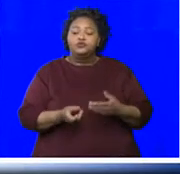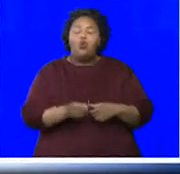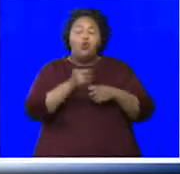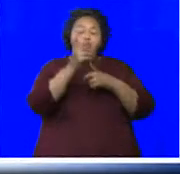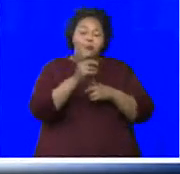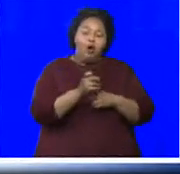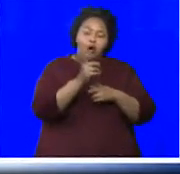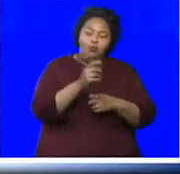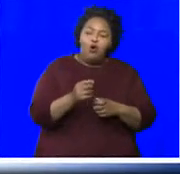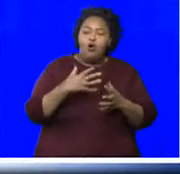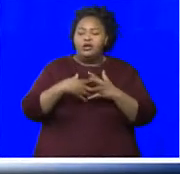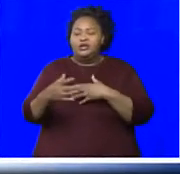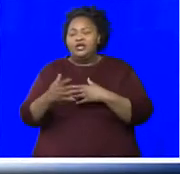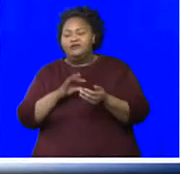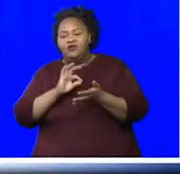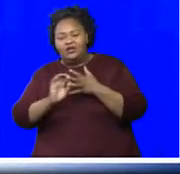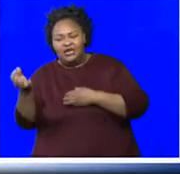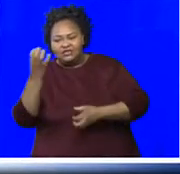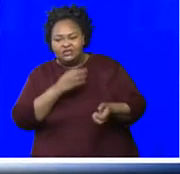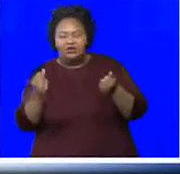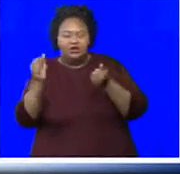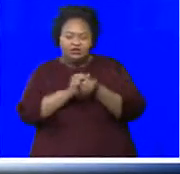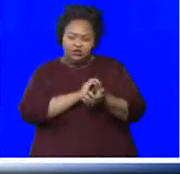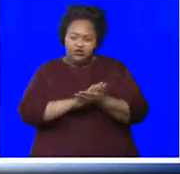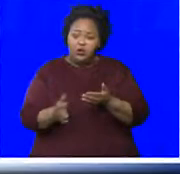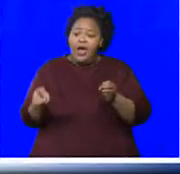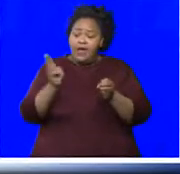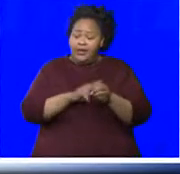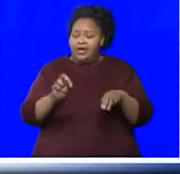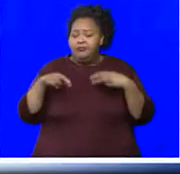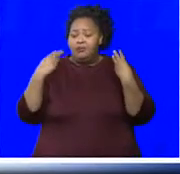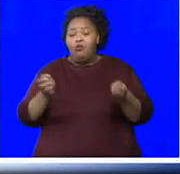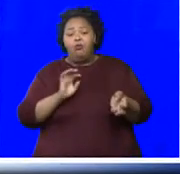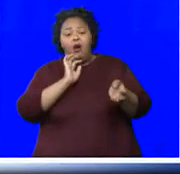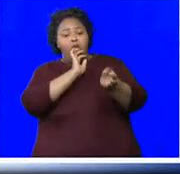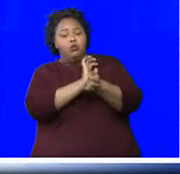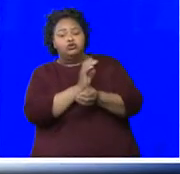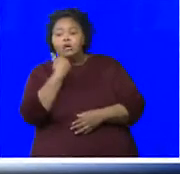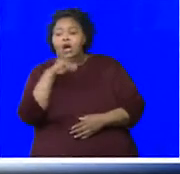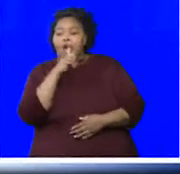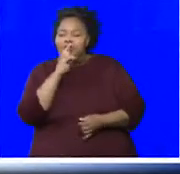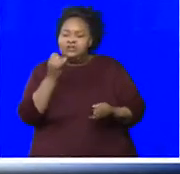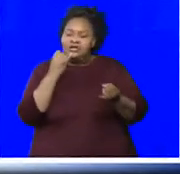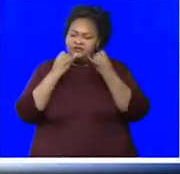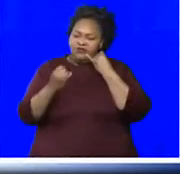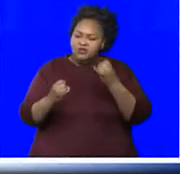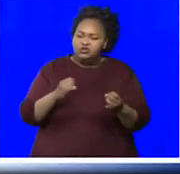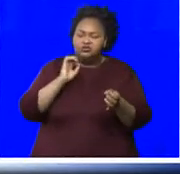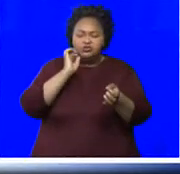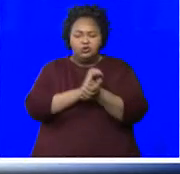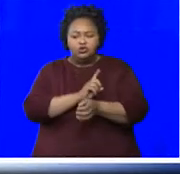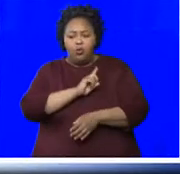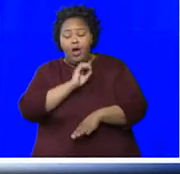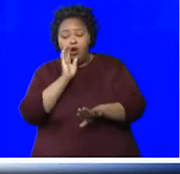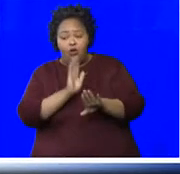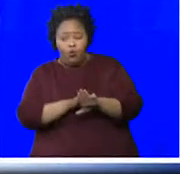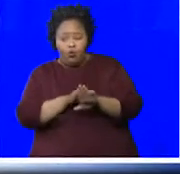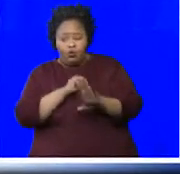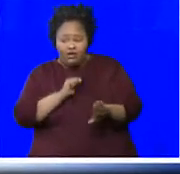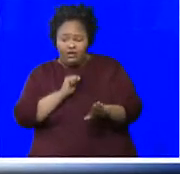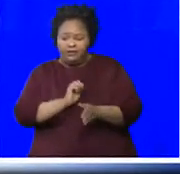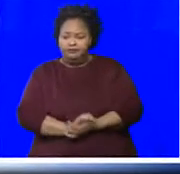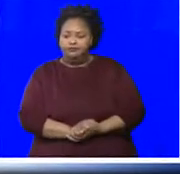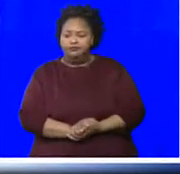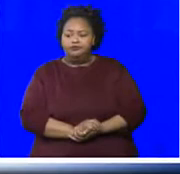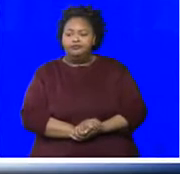kushiswa nekulinyatwa kwempahla kuboshwa kwebantu ngaphandle kwesizathu noma kuveta kwabo etinkantolo naletinye tento letifaka budlova